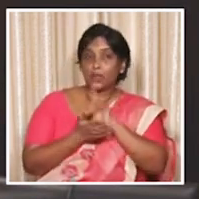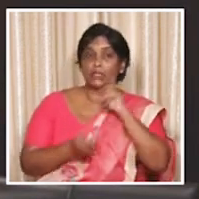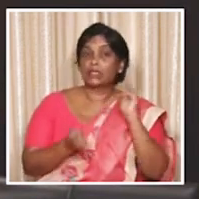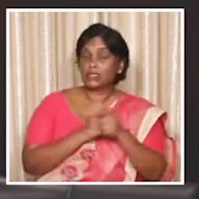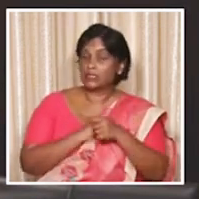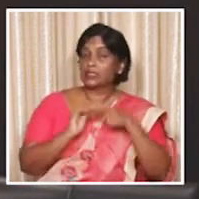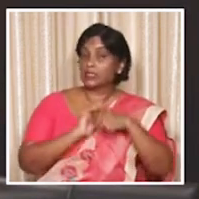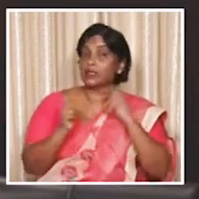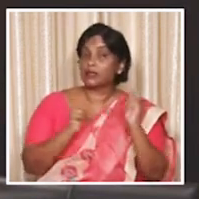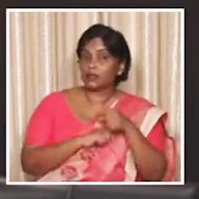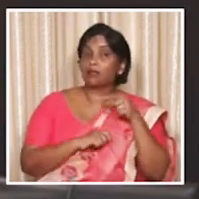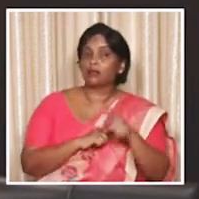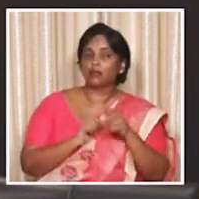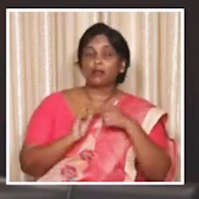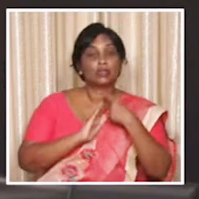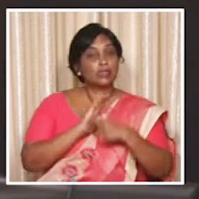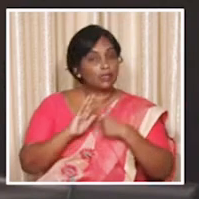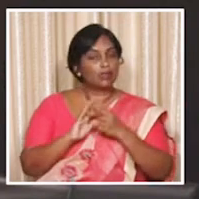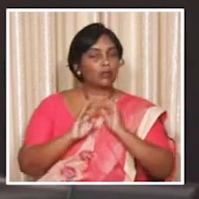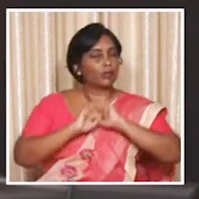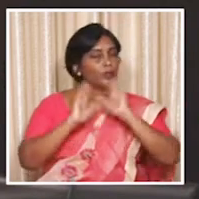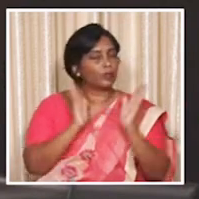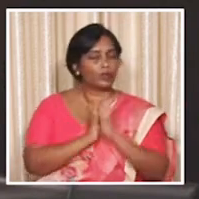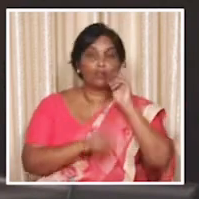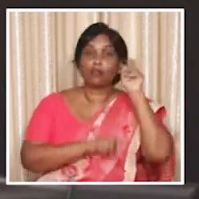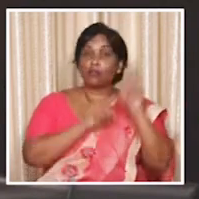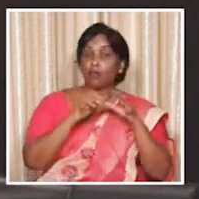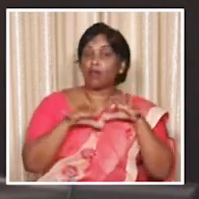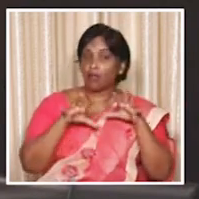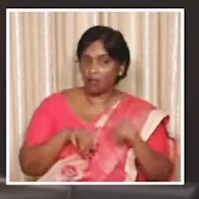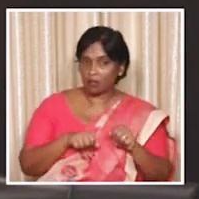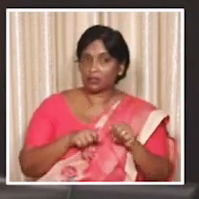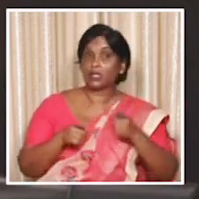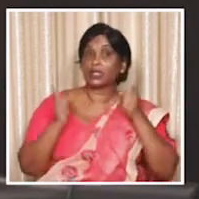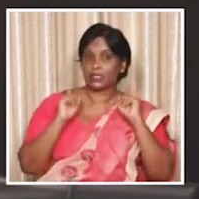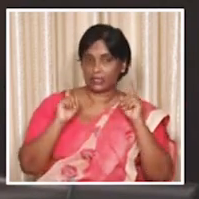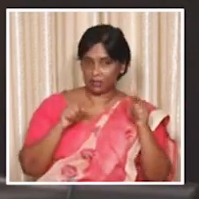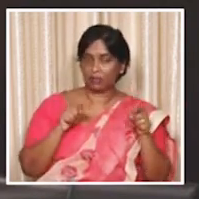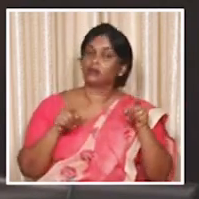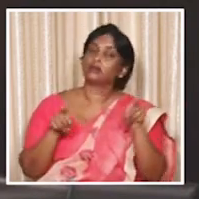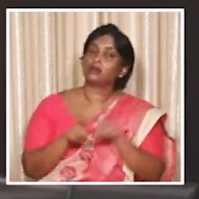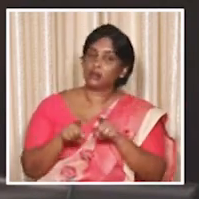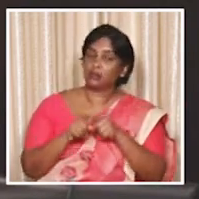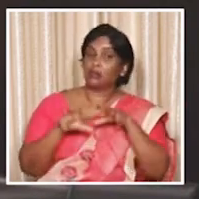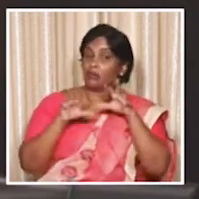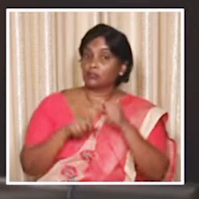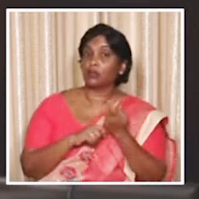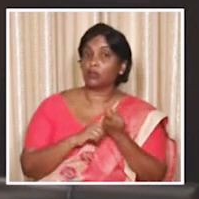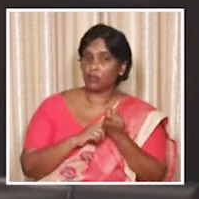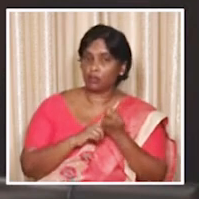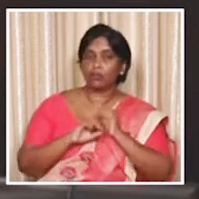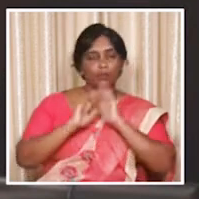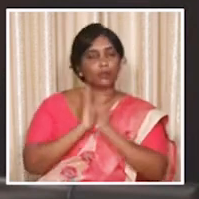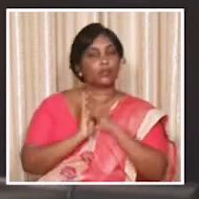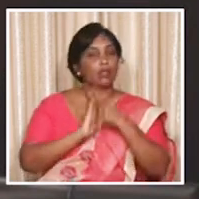ලංකා ක්‍රිකට් කියන්නේ මේක ශ්‍රී ලංකාවේ සමස්ත ජනතාවට අයිති ක්‍රීඩාවක්. ඒ වගේම මෙහි සතු මුදල් සමස්ත